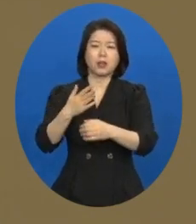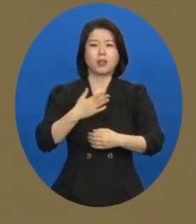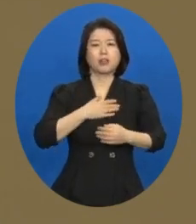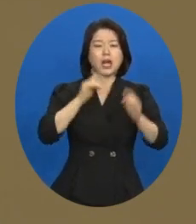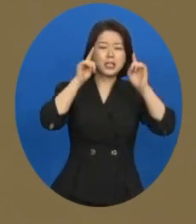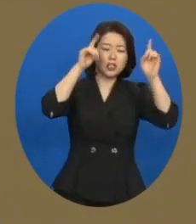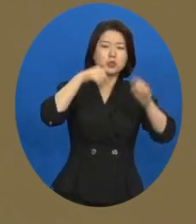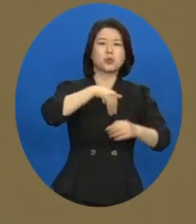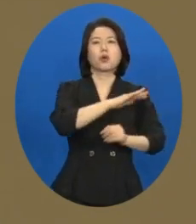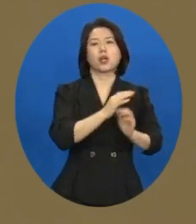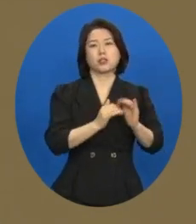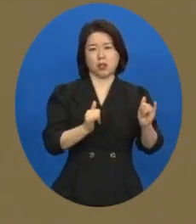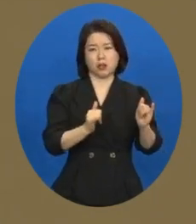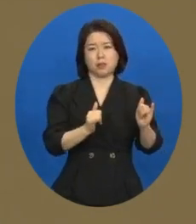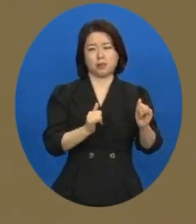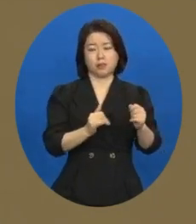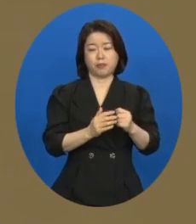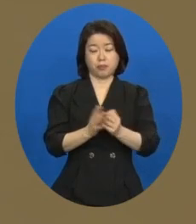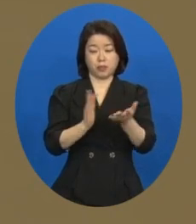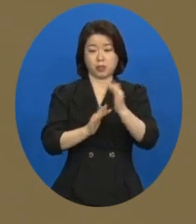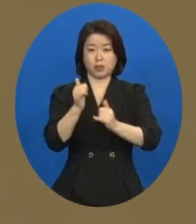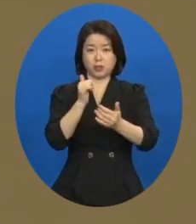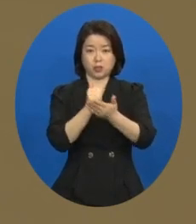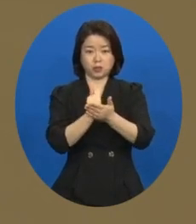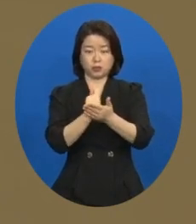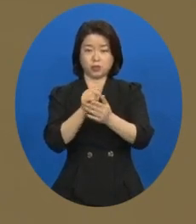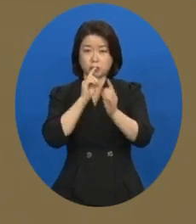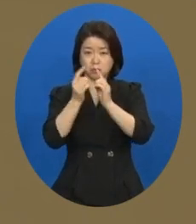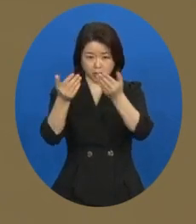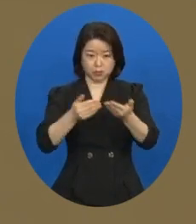자라는 겁니다. 예수님이 하신 말씀이에요.